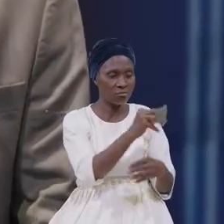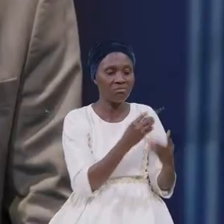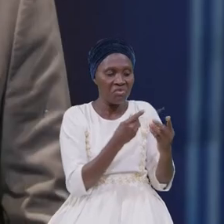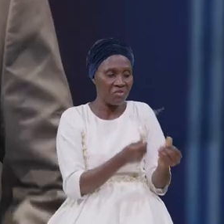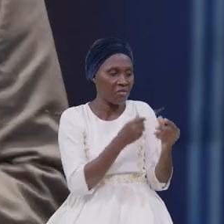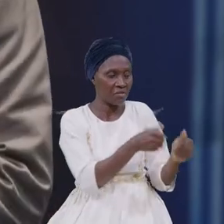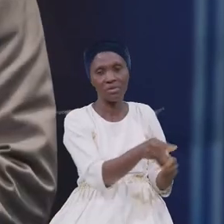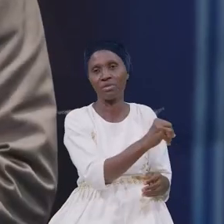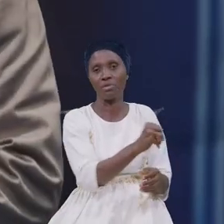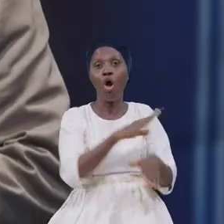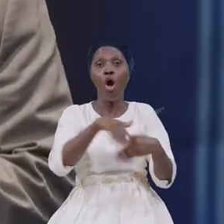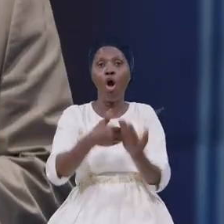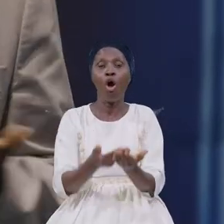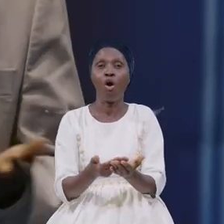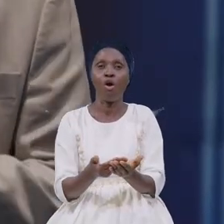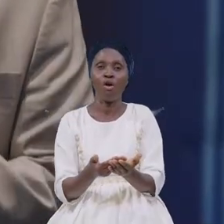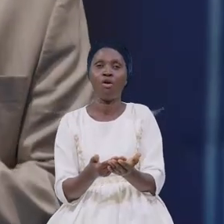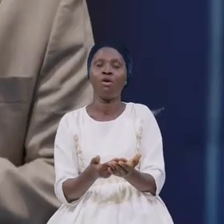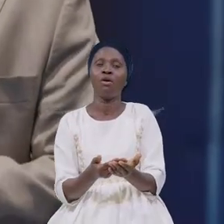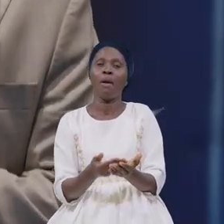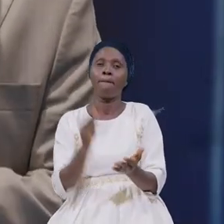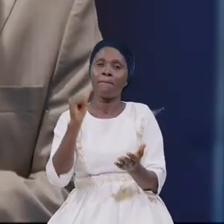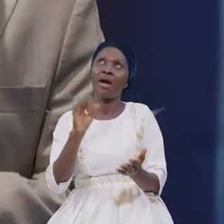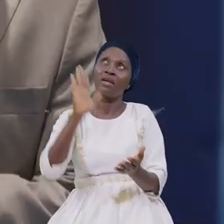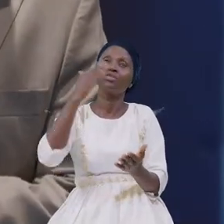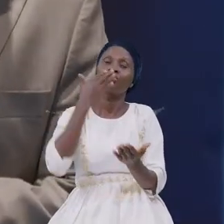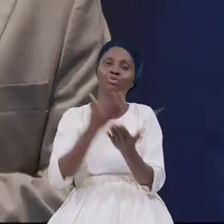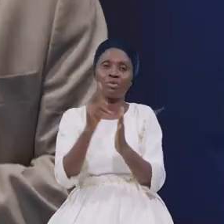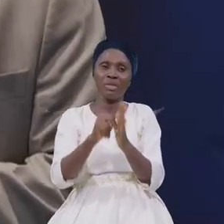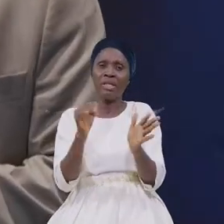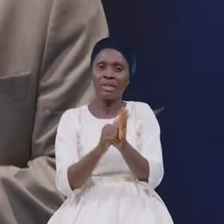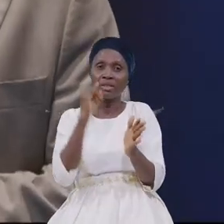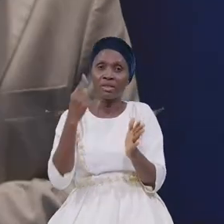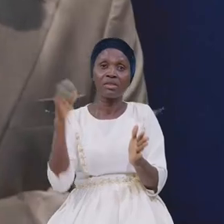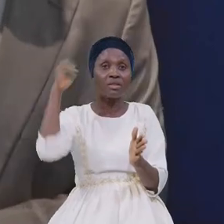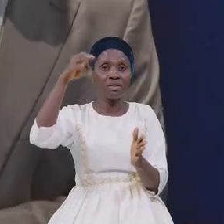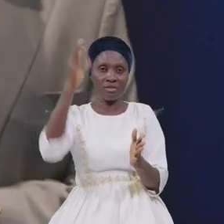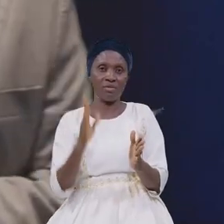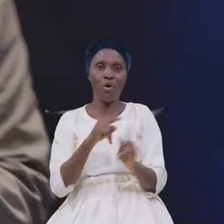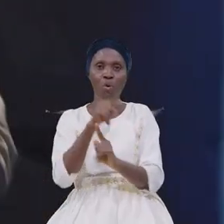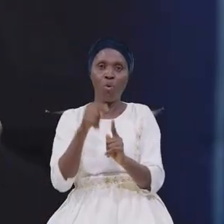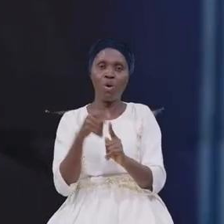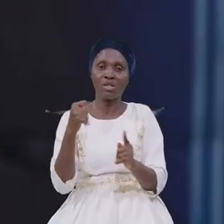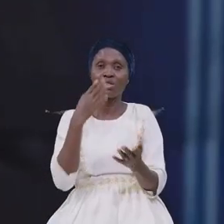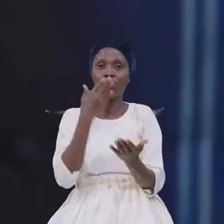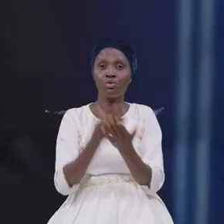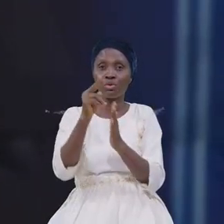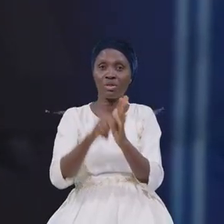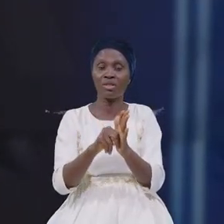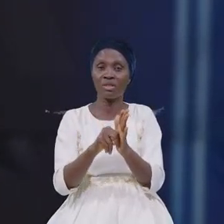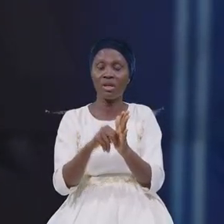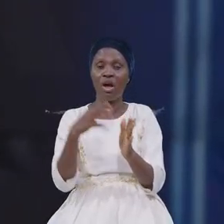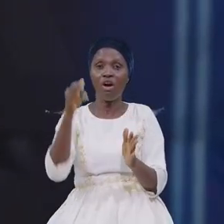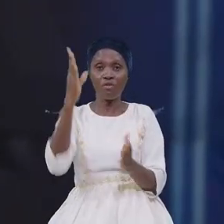manger. C'est par sa bonté, c'est la grâce de Dieu. Par sa bonté, le pardon vous vient. Par sa bonté,